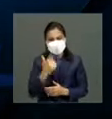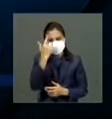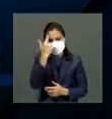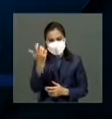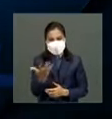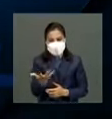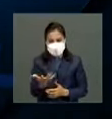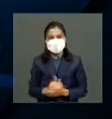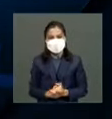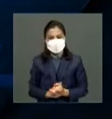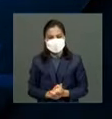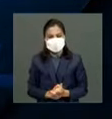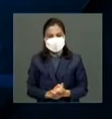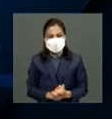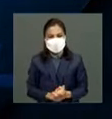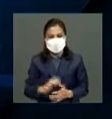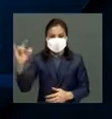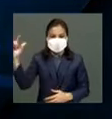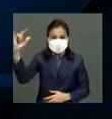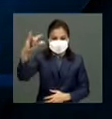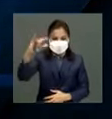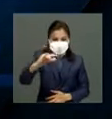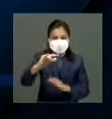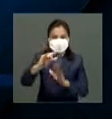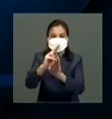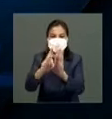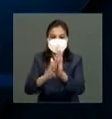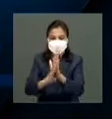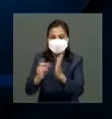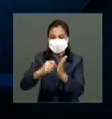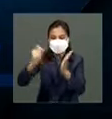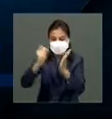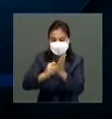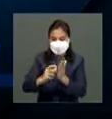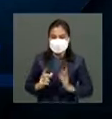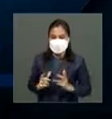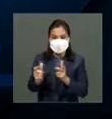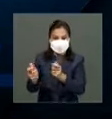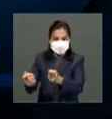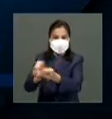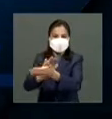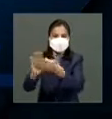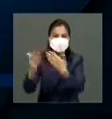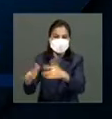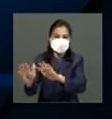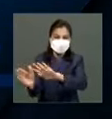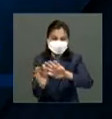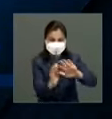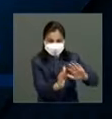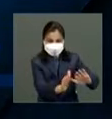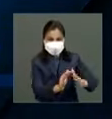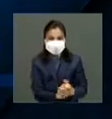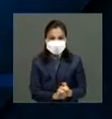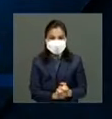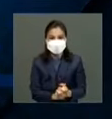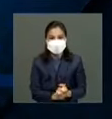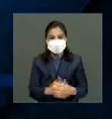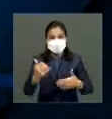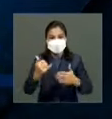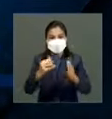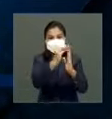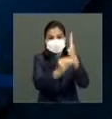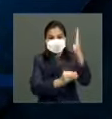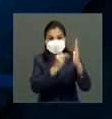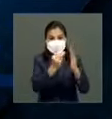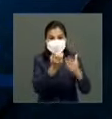ก็ได้เข้ามาตามที่เราได้อนุญาตไปนะครับมาใน10อันดับแรกนะ